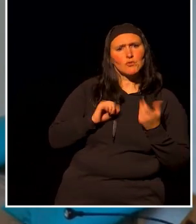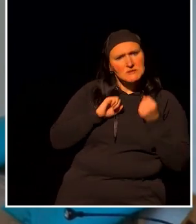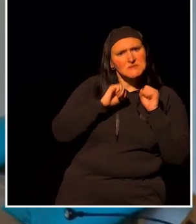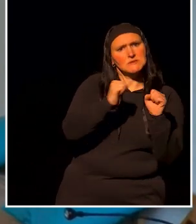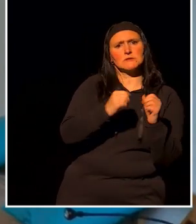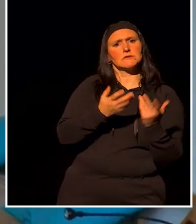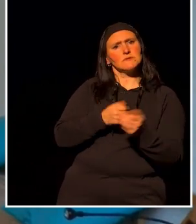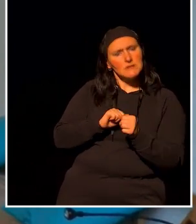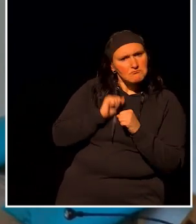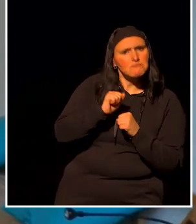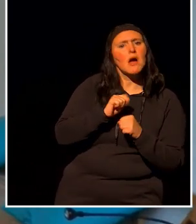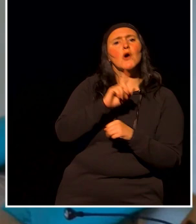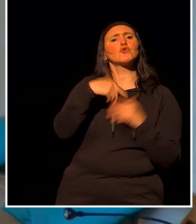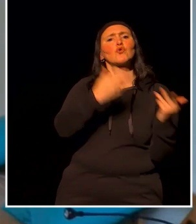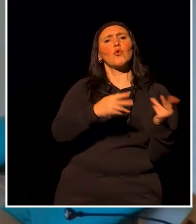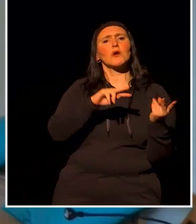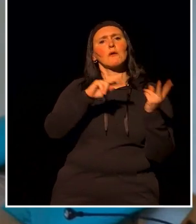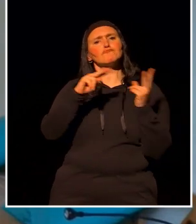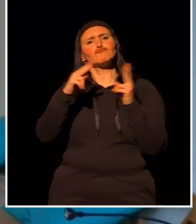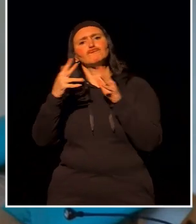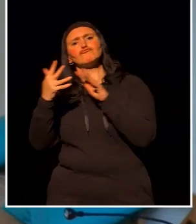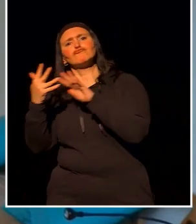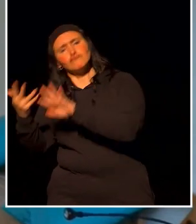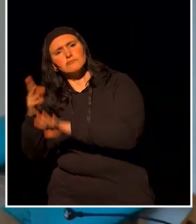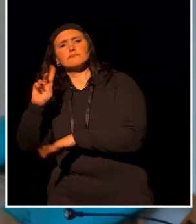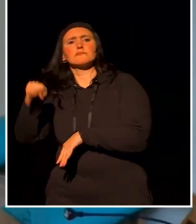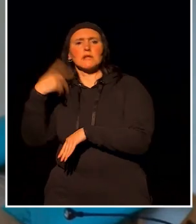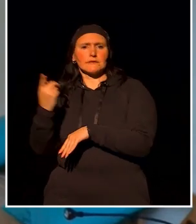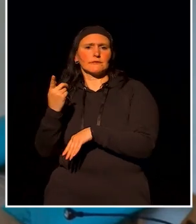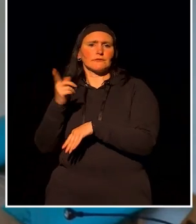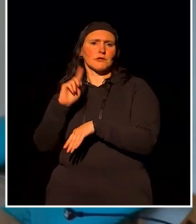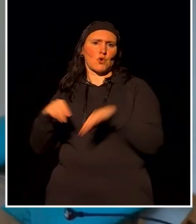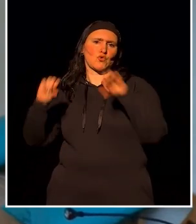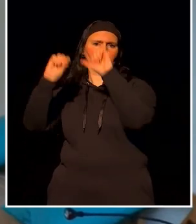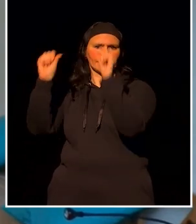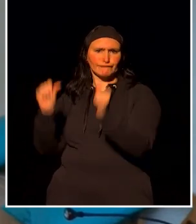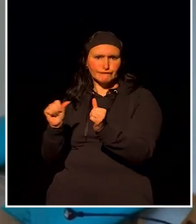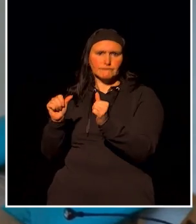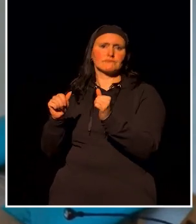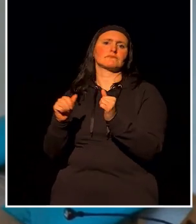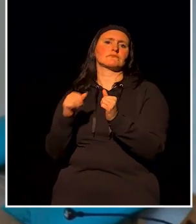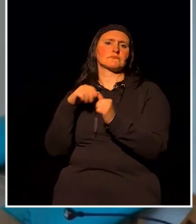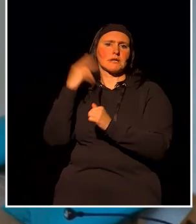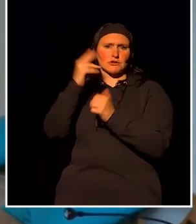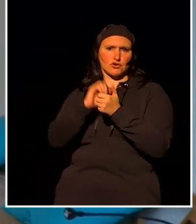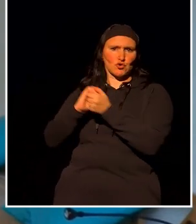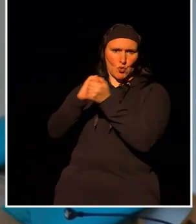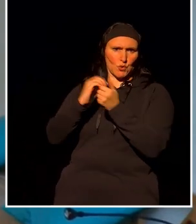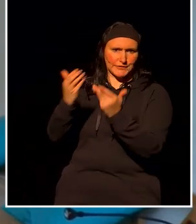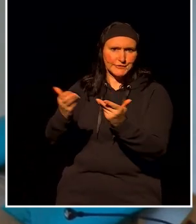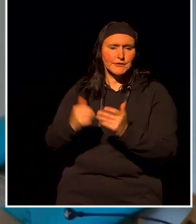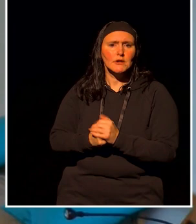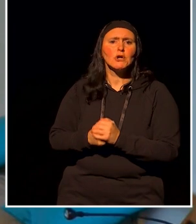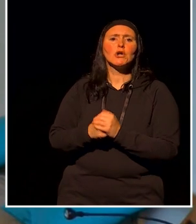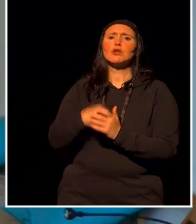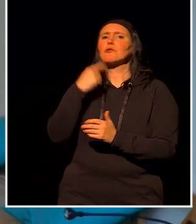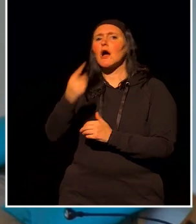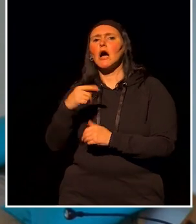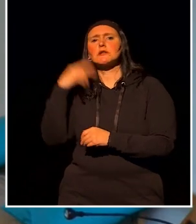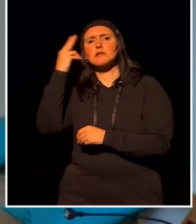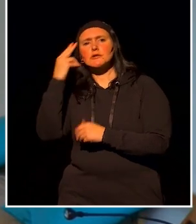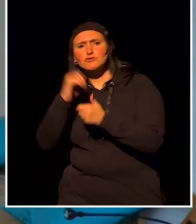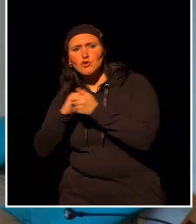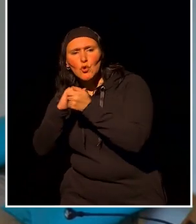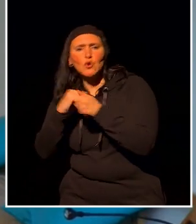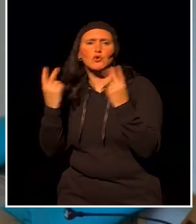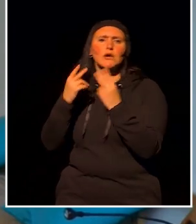funktionierenden Institutionen kommt, mit all den Elementen, die eben auch eine Nation oder einen Nationalstaat dann